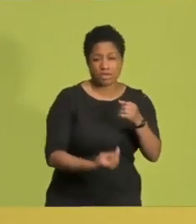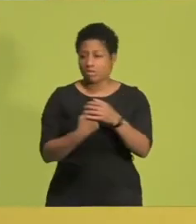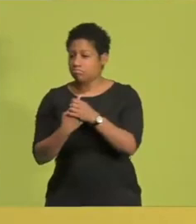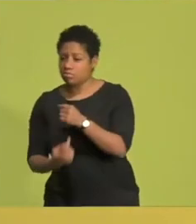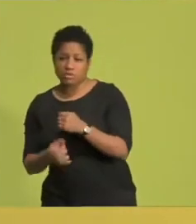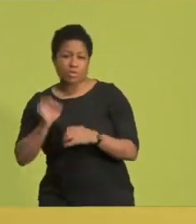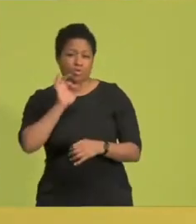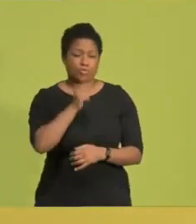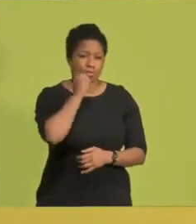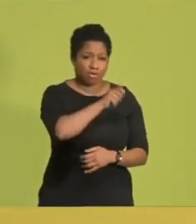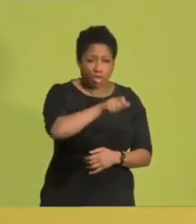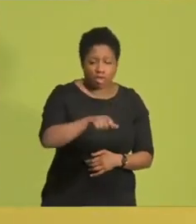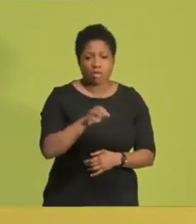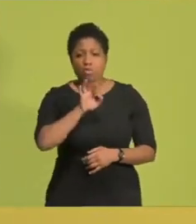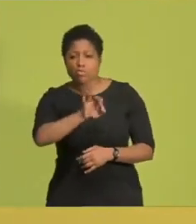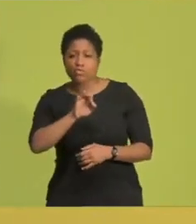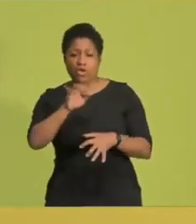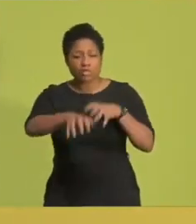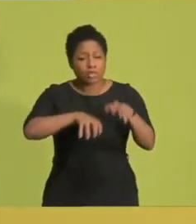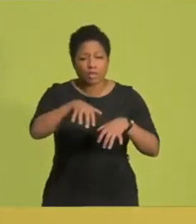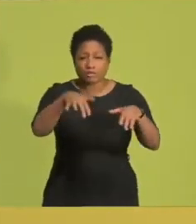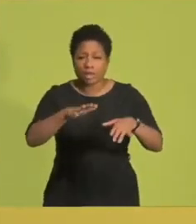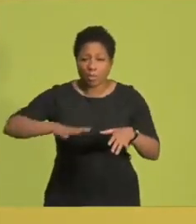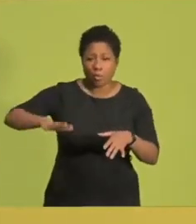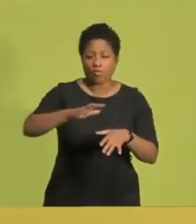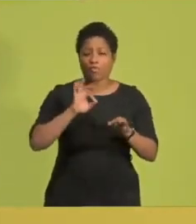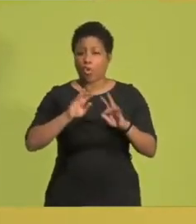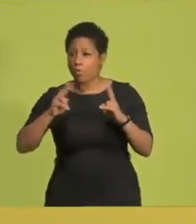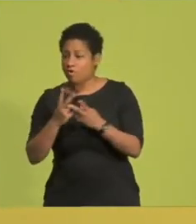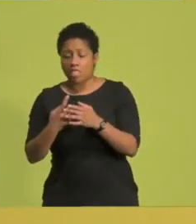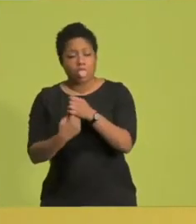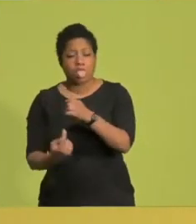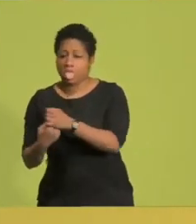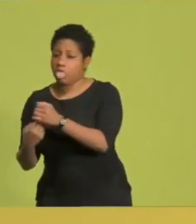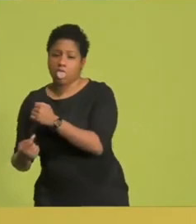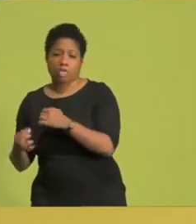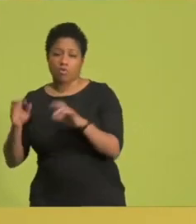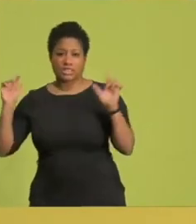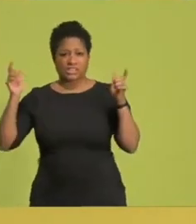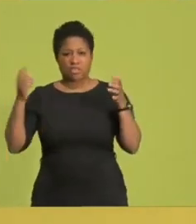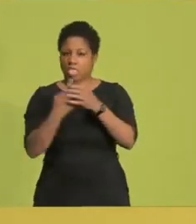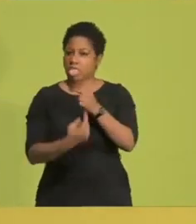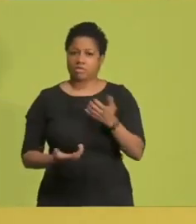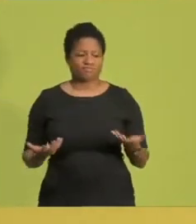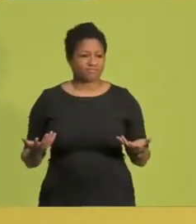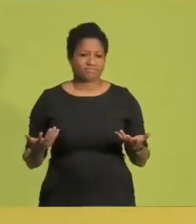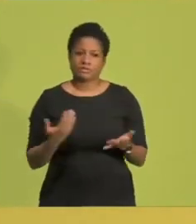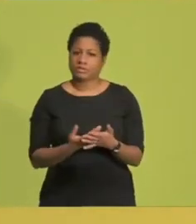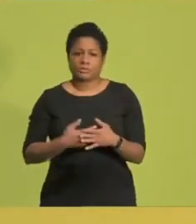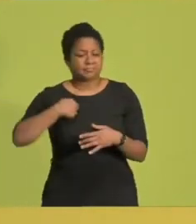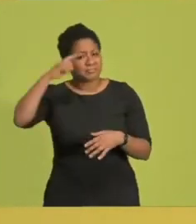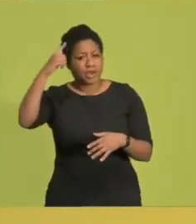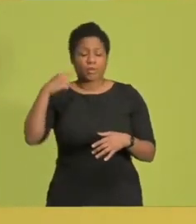Bäuerinnen, für die Tiere, die auf den Höfen gehalten werden, für unsere Umwelt und auch für unsere Gesellschaft. Und ich glaube, es